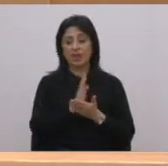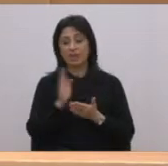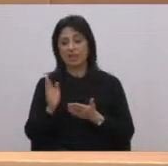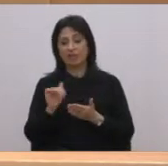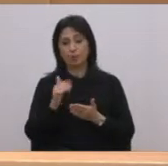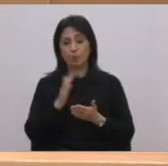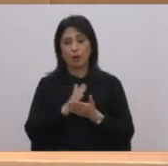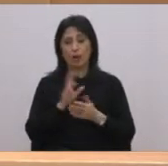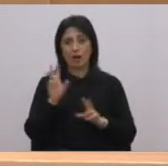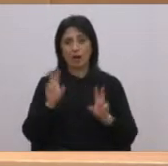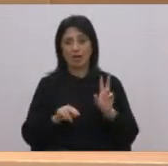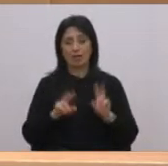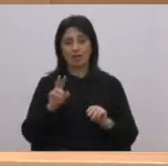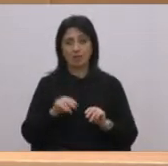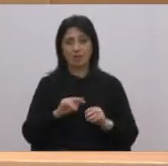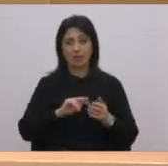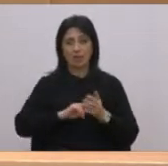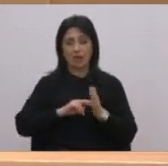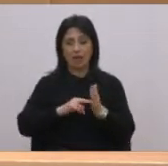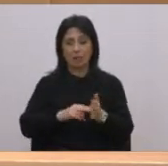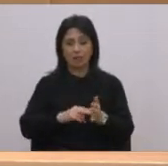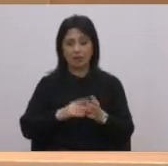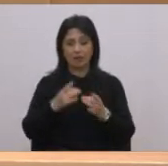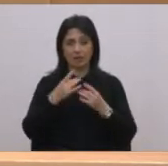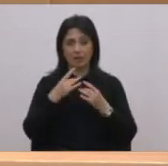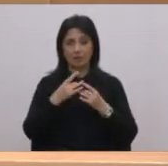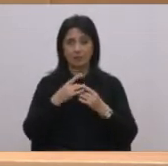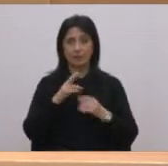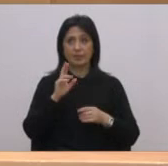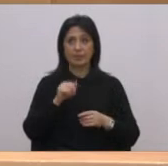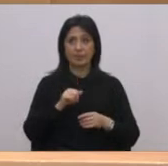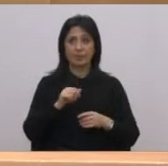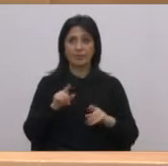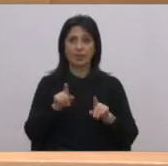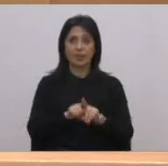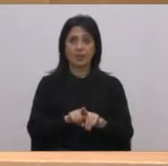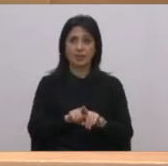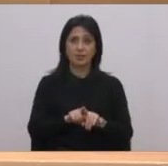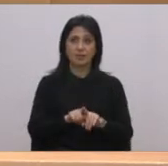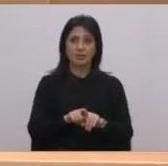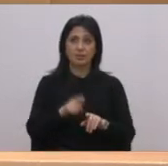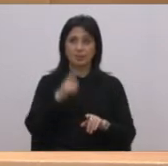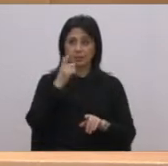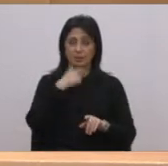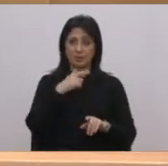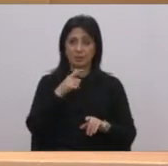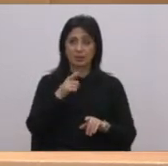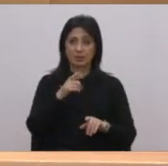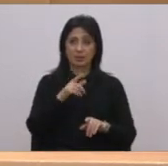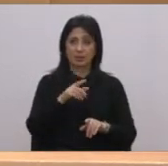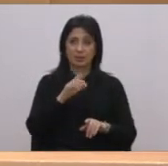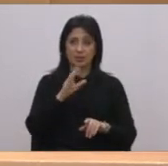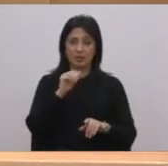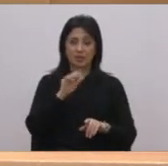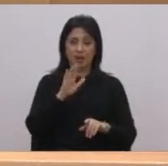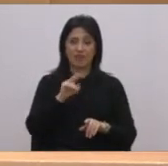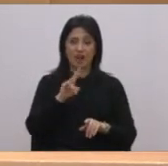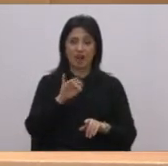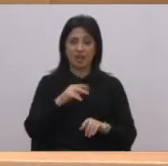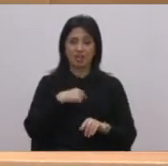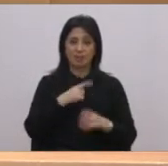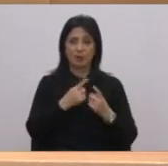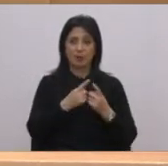როგორ გაქვთ გათვალისწინებული და დაგეგმილი ეს როგ გითხრათ. Და ასევე ბატონმა სავალანმა, ჩემო